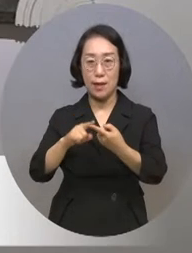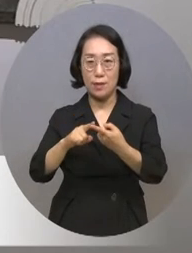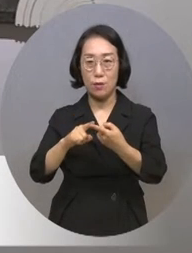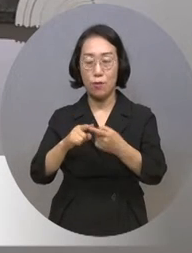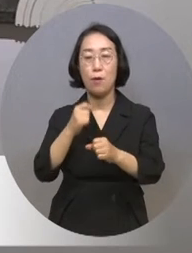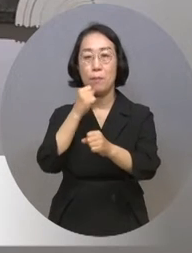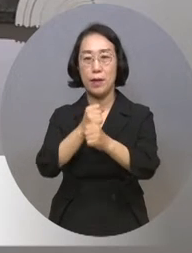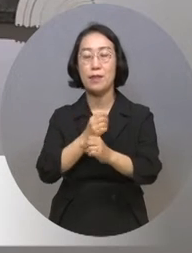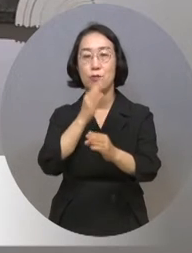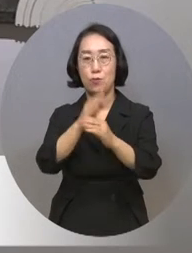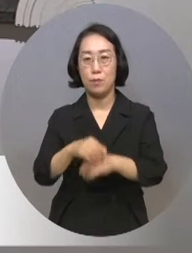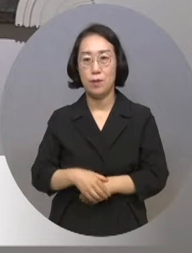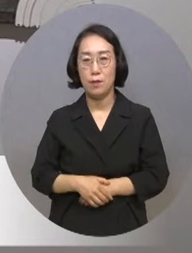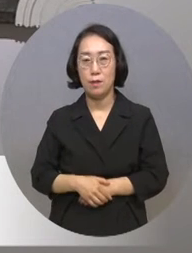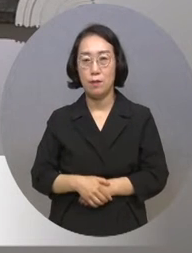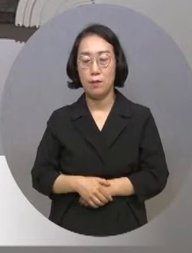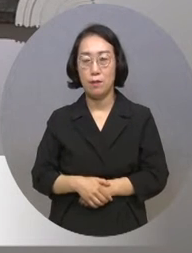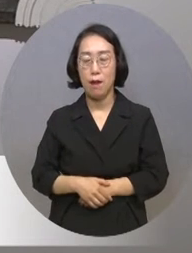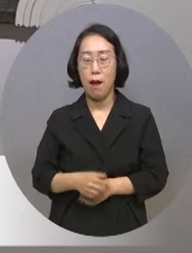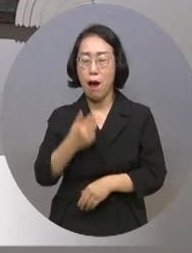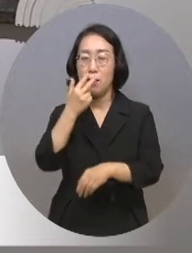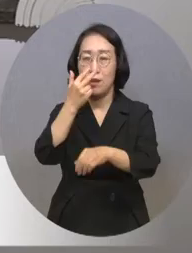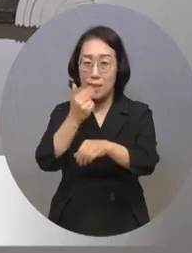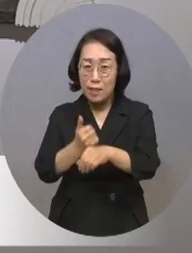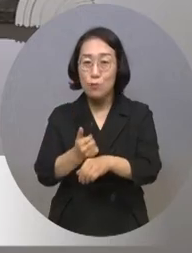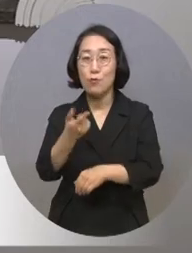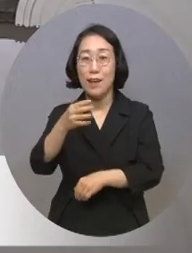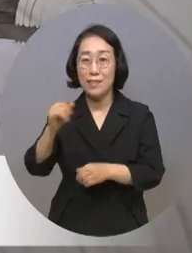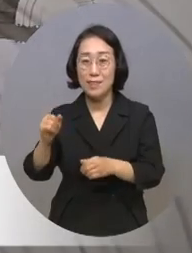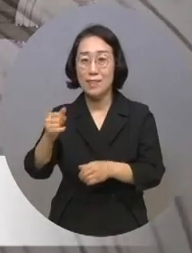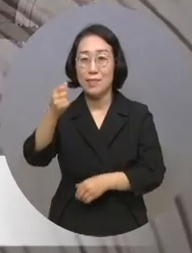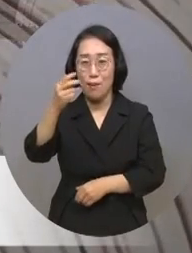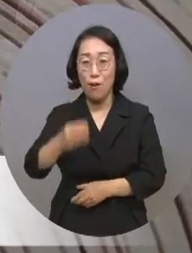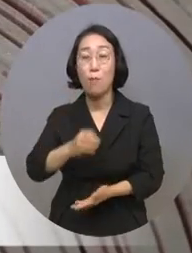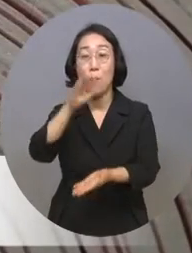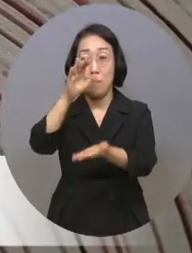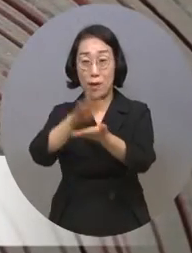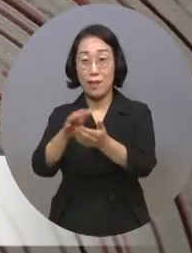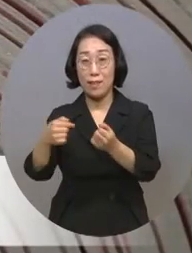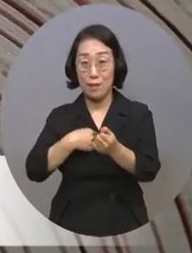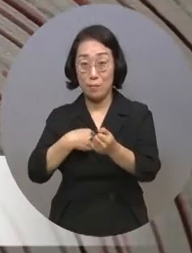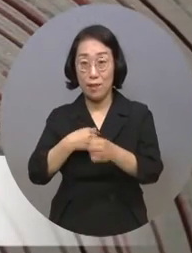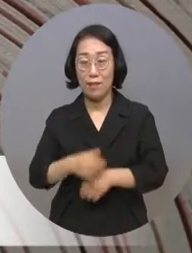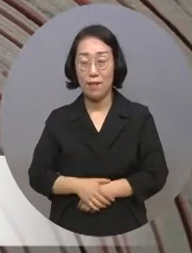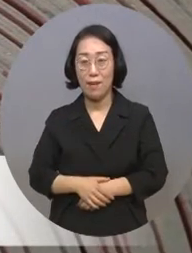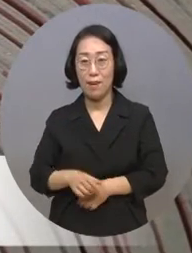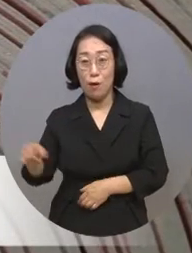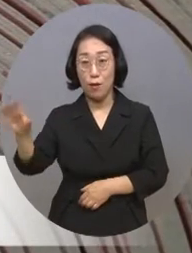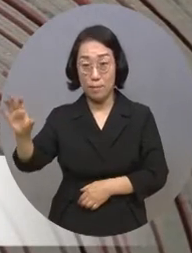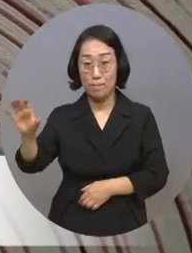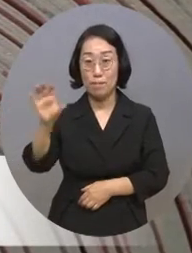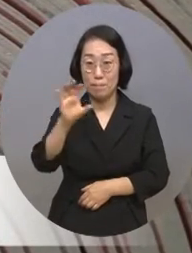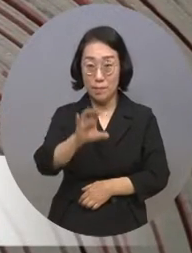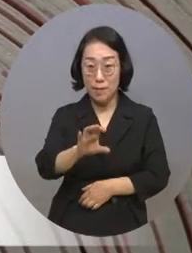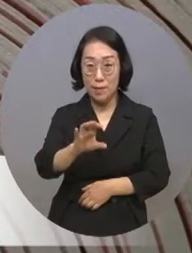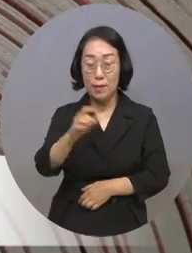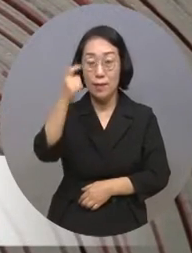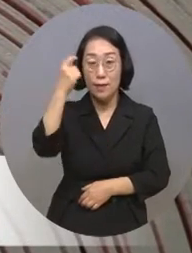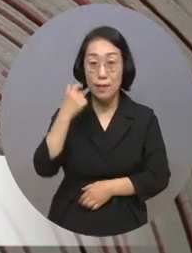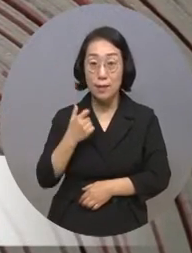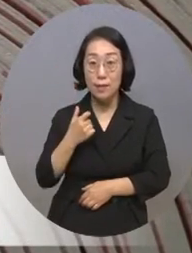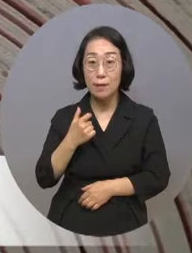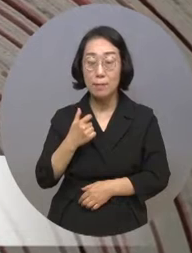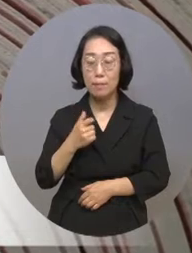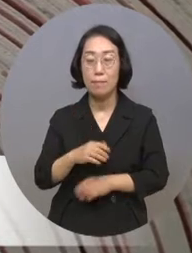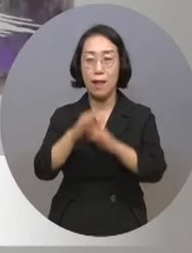있습니다. 저는 제 주변에 항상 한지가 있었고, 그렇기 때문에 익숙해서 그런지 제 작품에 드러내고자 하는 의도나 그런